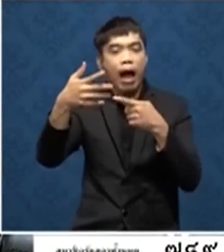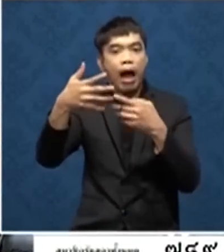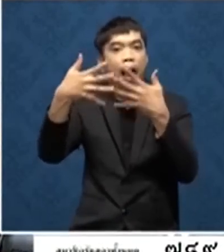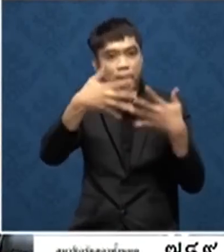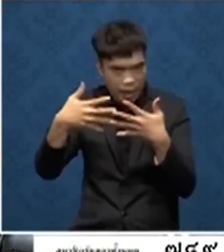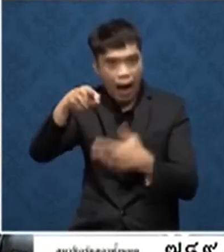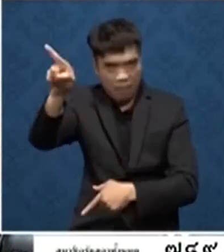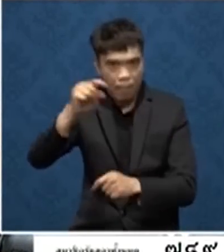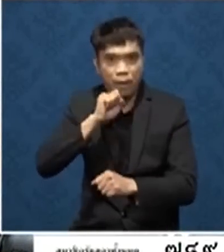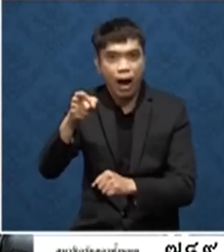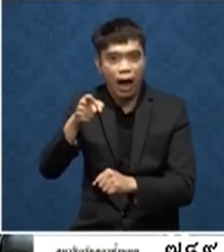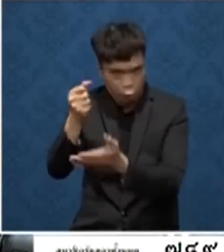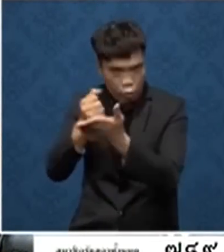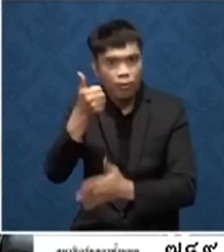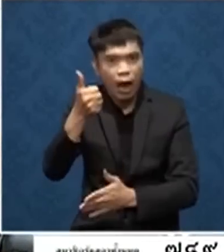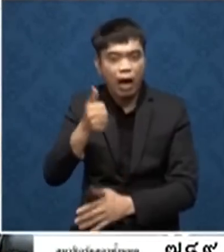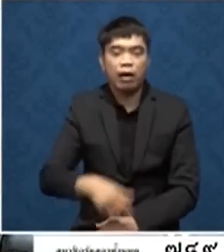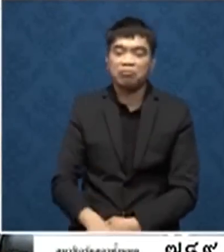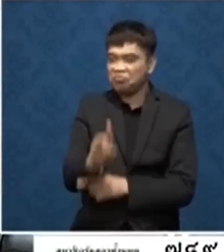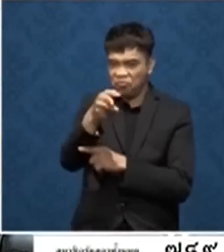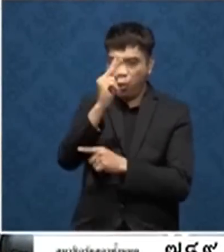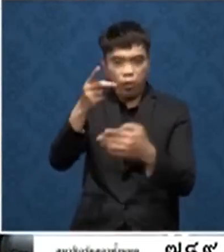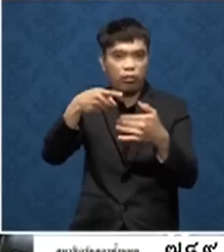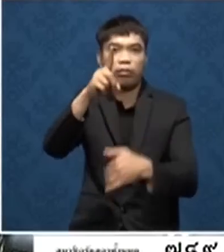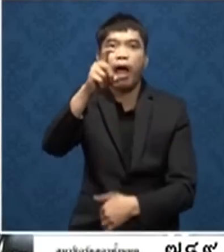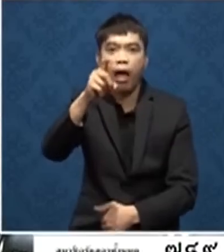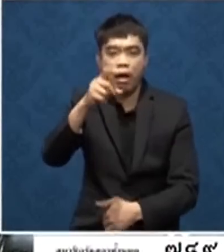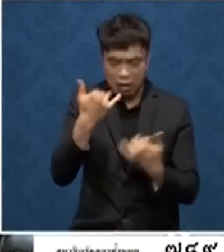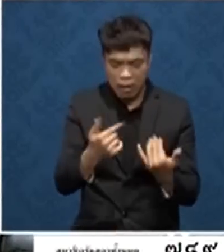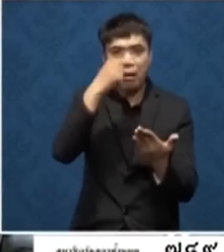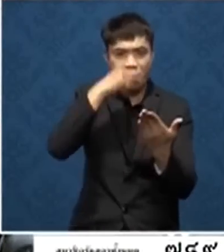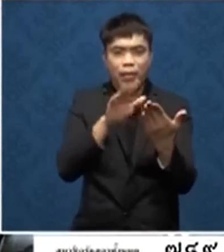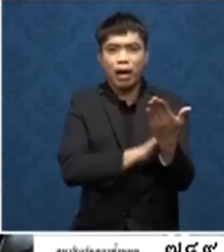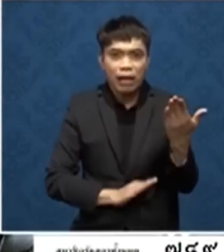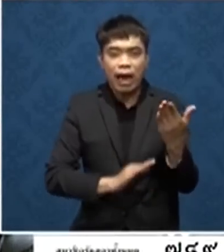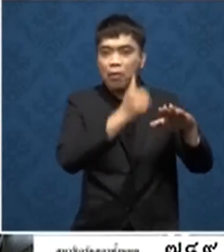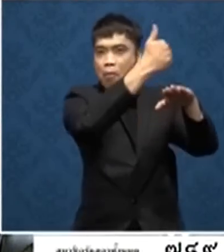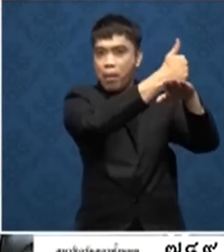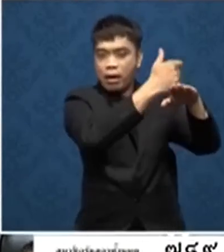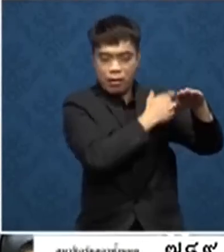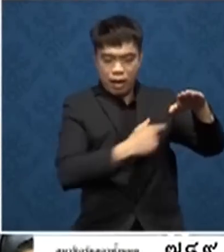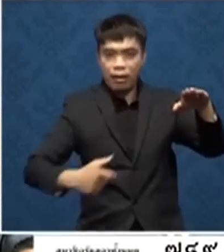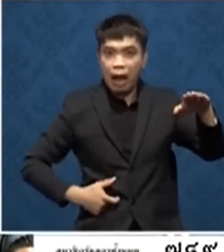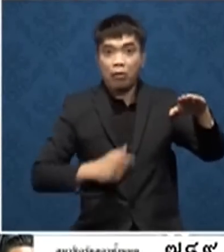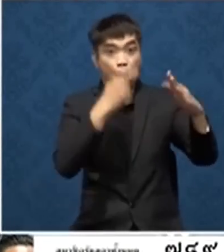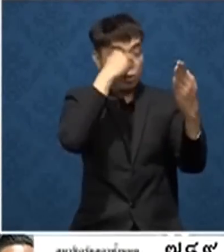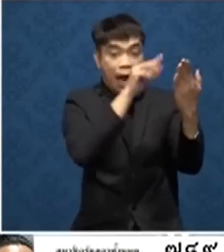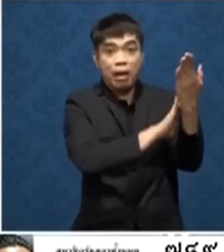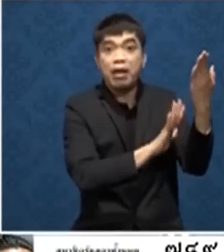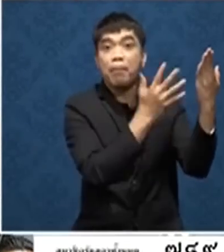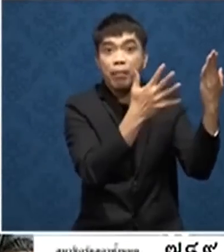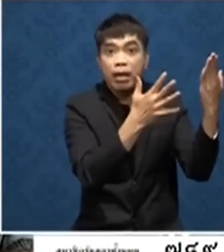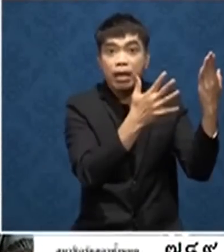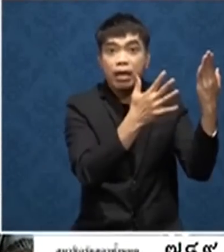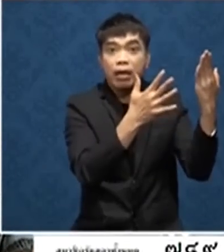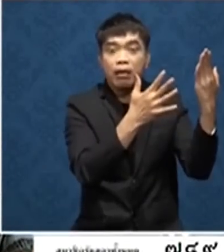มันยิงยิ่งหมดวันนี้เหมือนกันครับประเทศนี้ถ้าไม่มีในหลวงไม่มีสถาบันลุงตู่กับลุง